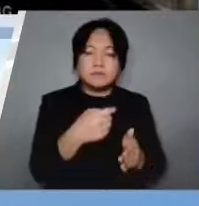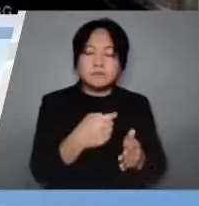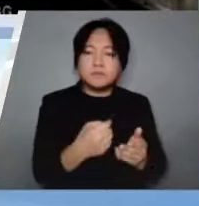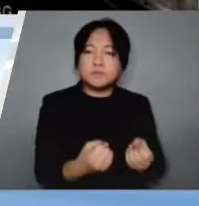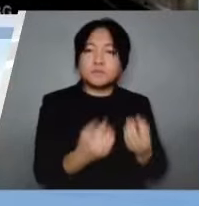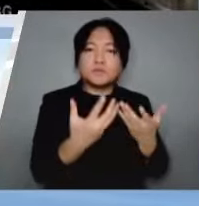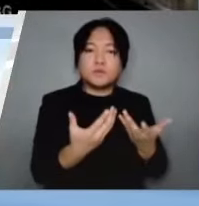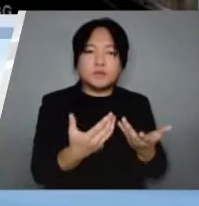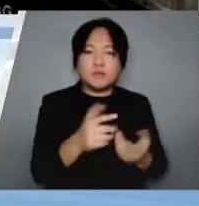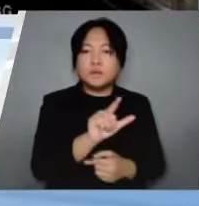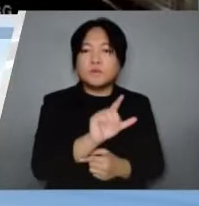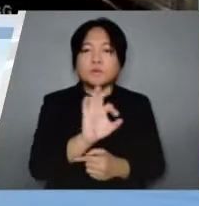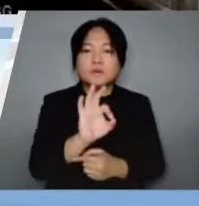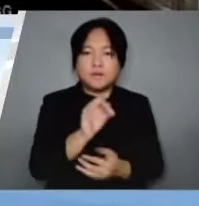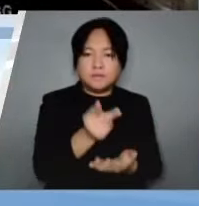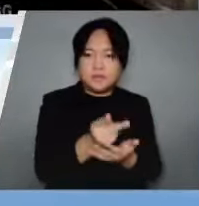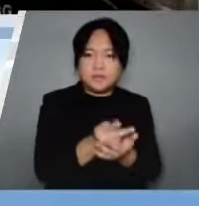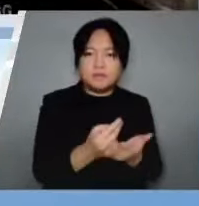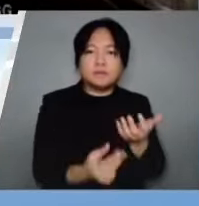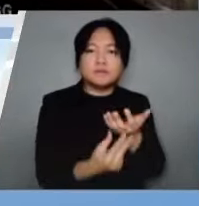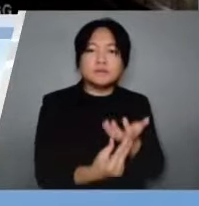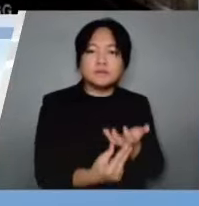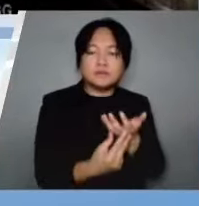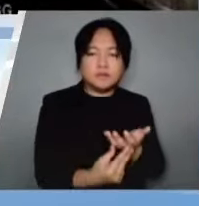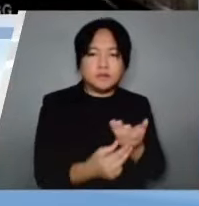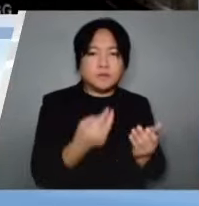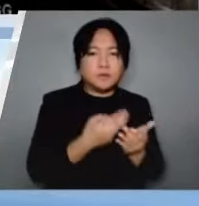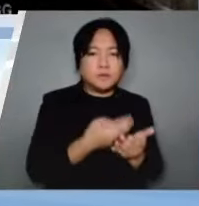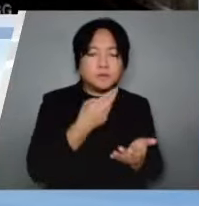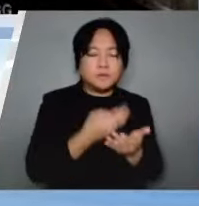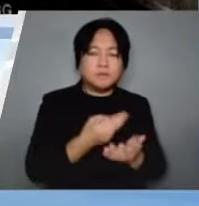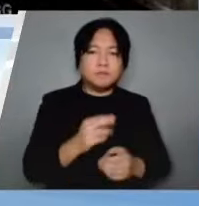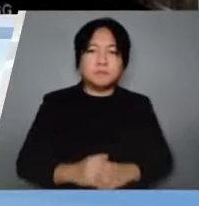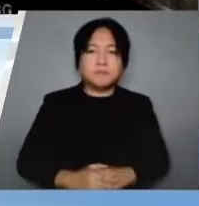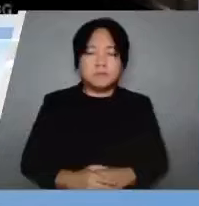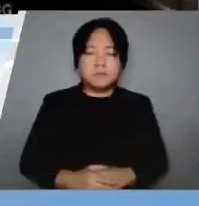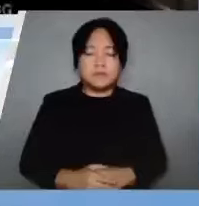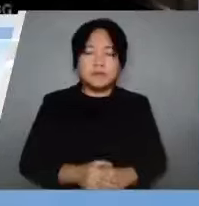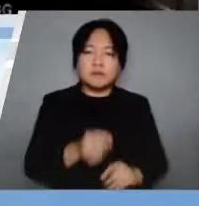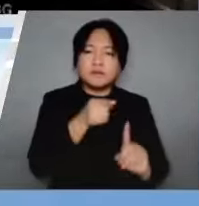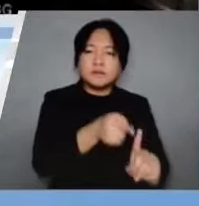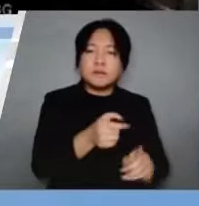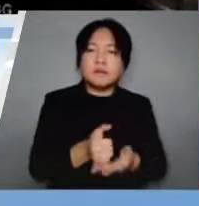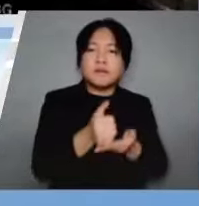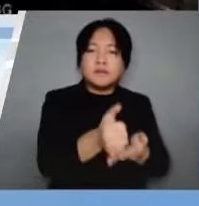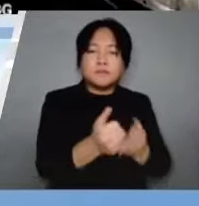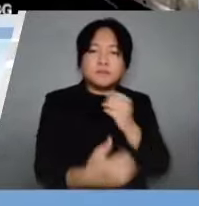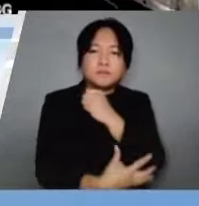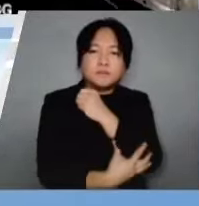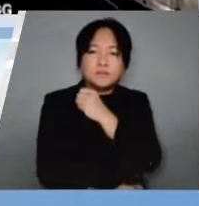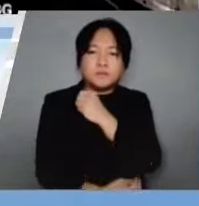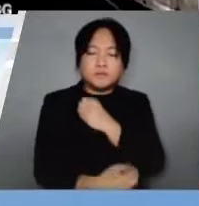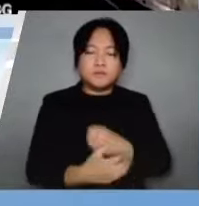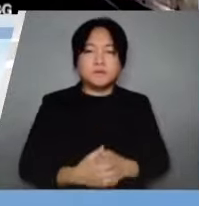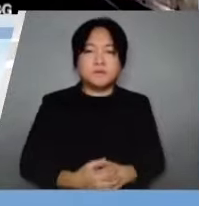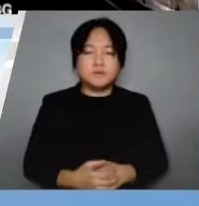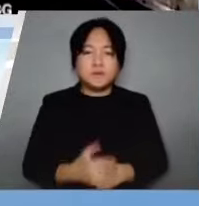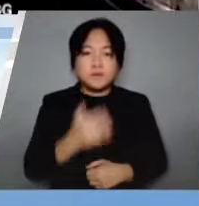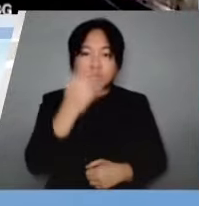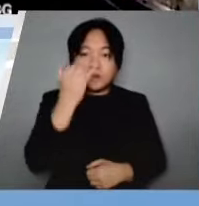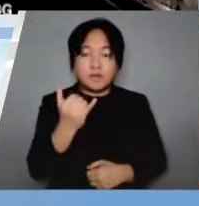pesos per kilo, at least for the poor, because we will complement this tariff